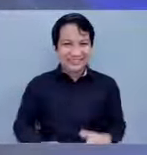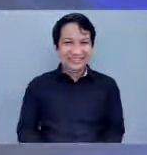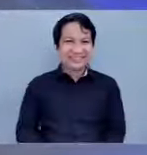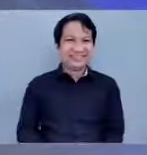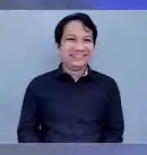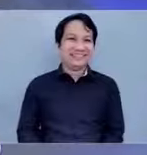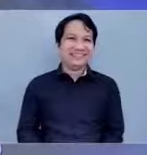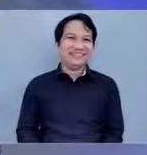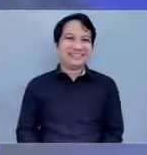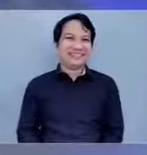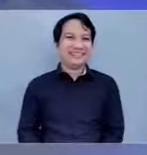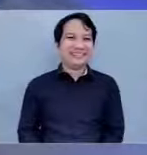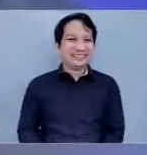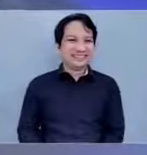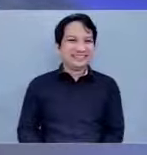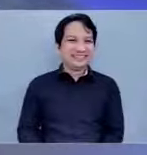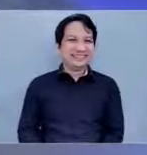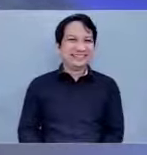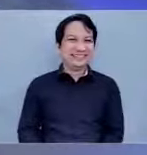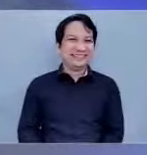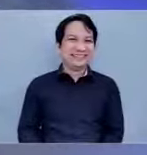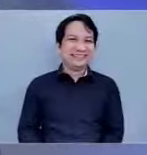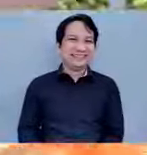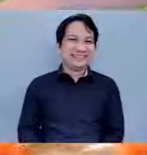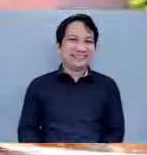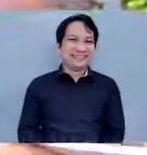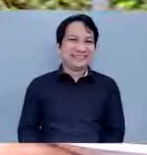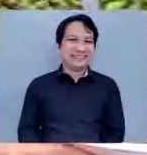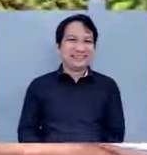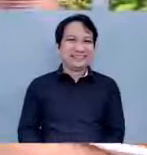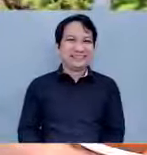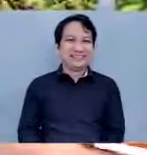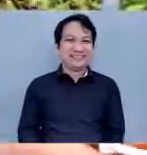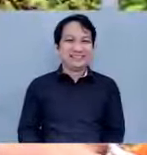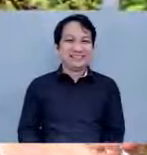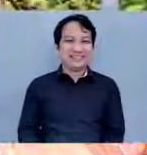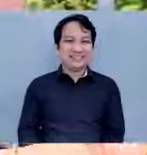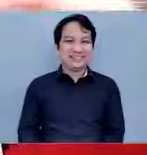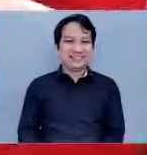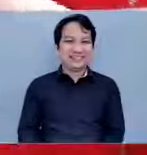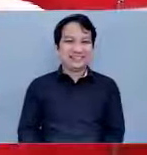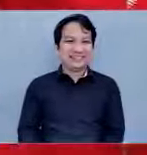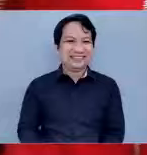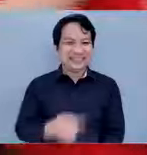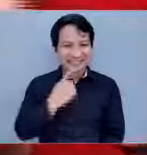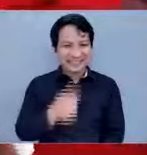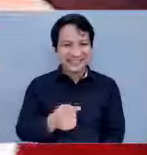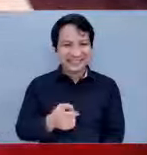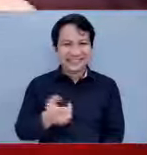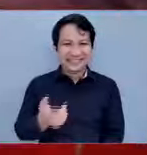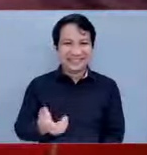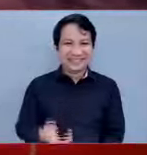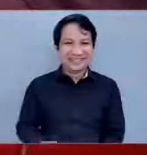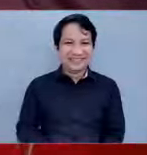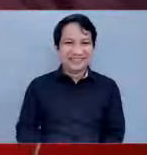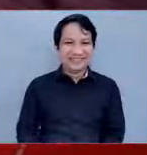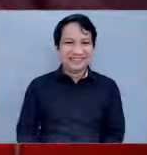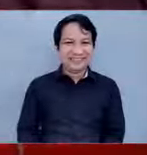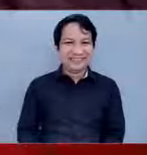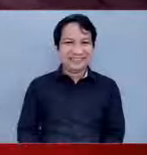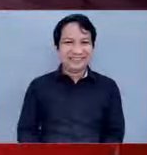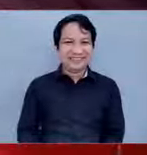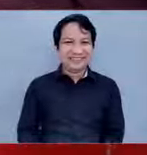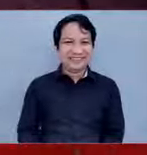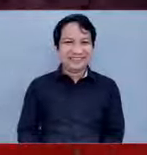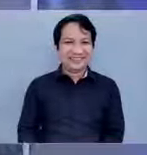single. Basta ako, hindi ako yan, no? Justin, gusto mo na ng empanada? Oo, kasi single. Single kasi ako eh. Okay na plan. Diba sa akin